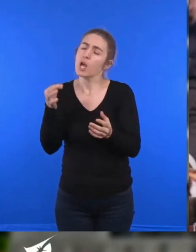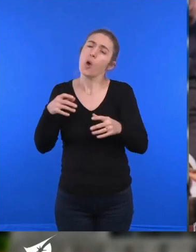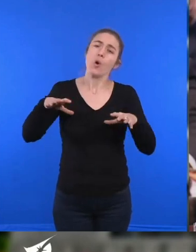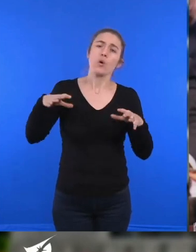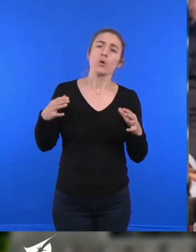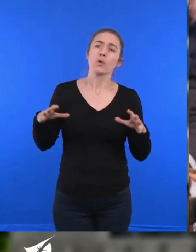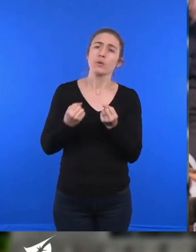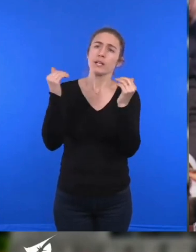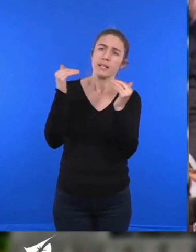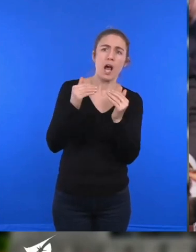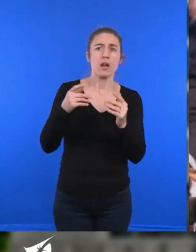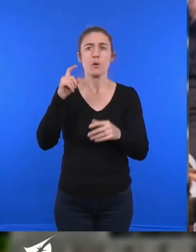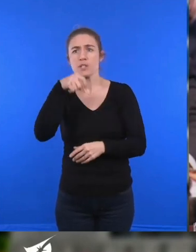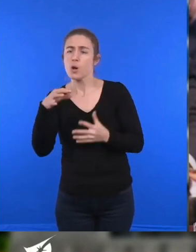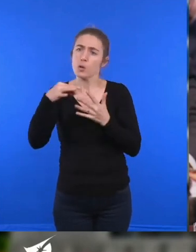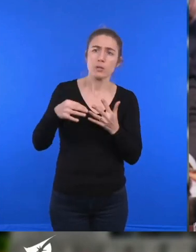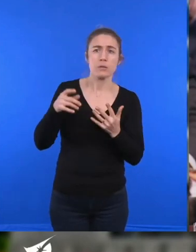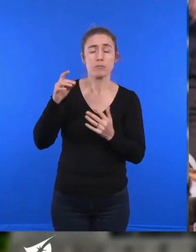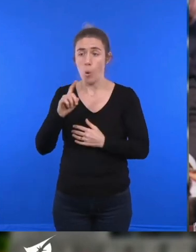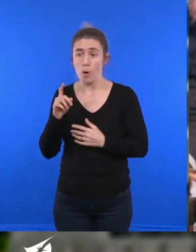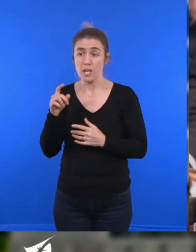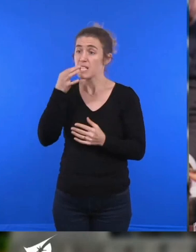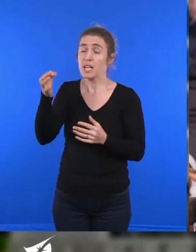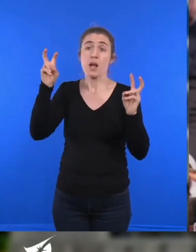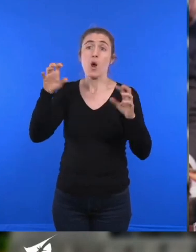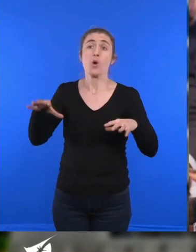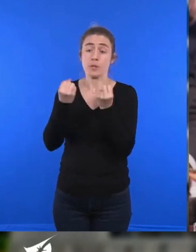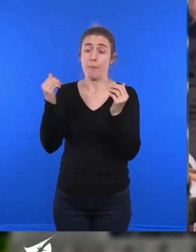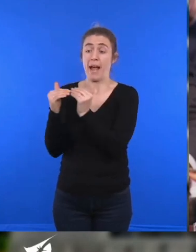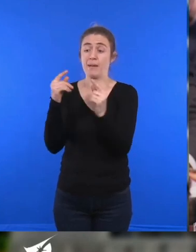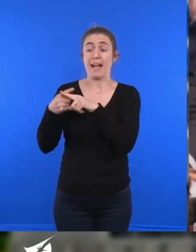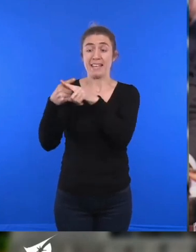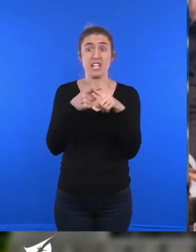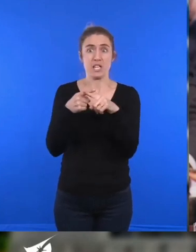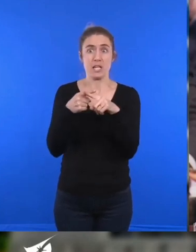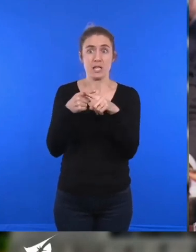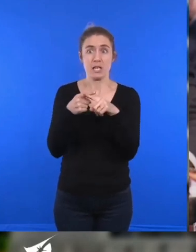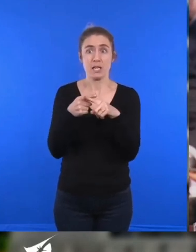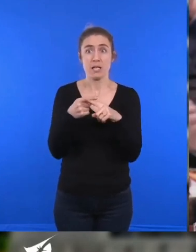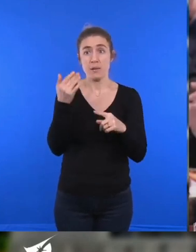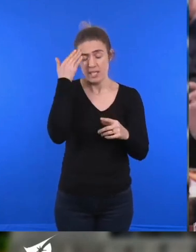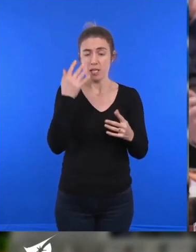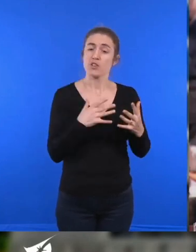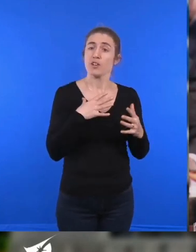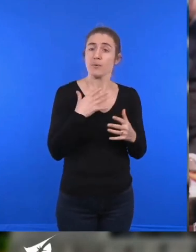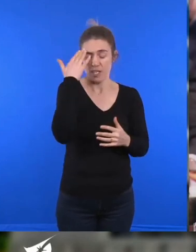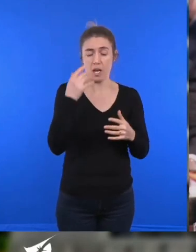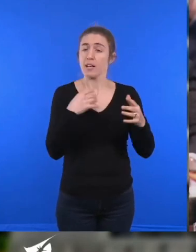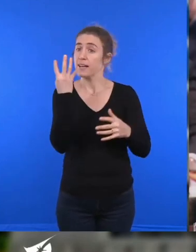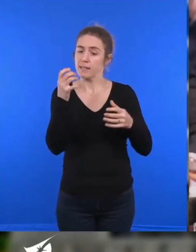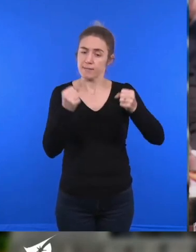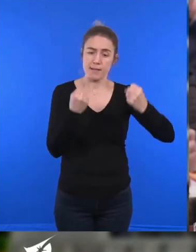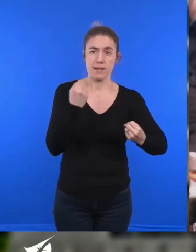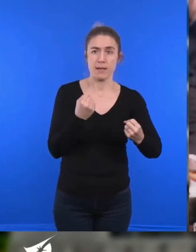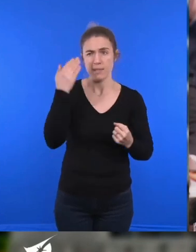ou optionnelles. Il parle de compétences partagées. Eh bien, quand une table tient sur 4 pieds et quelqu'un se lève pour casser